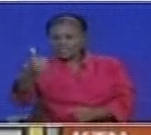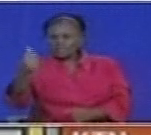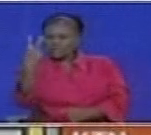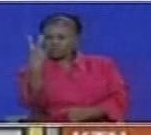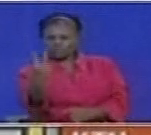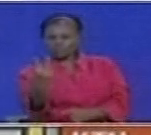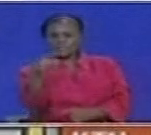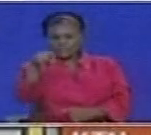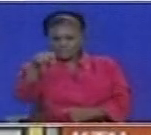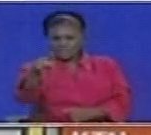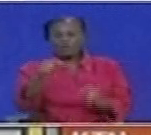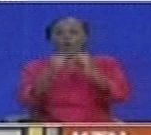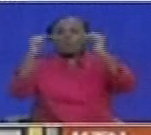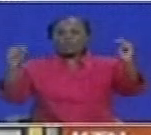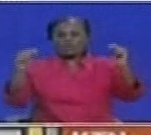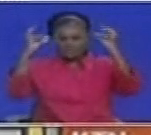kage